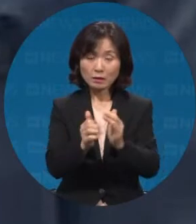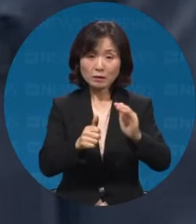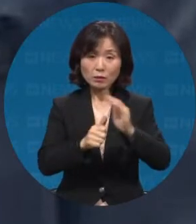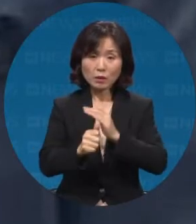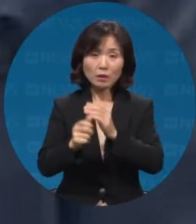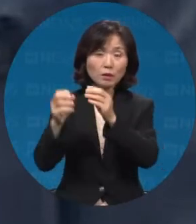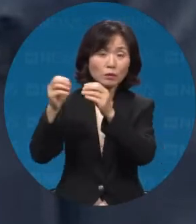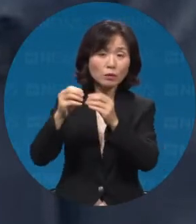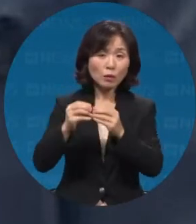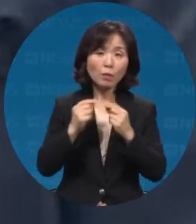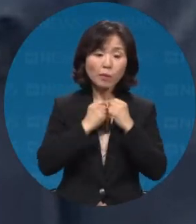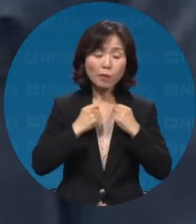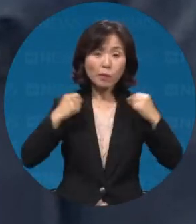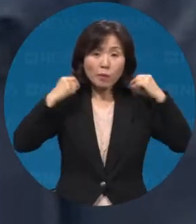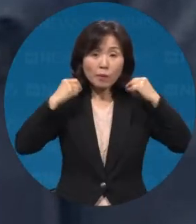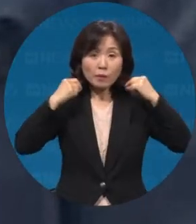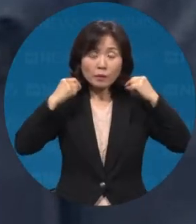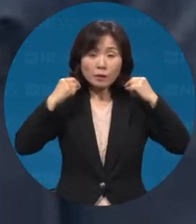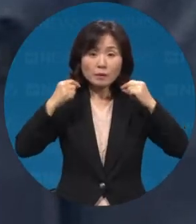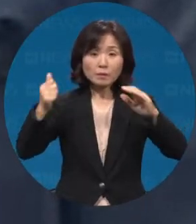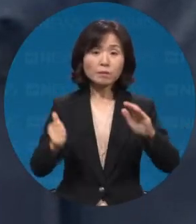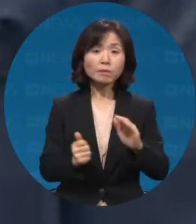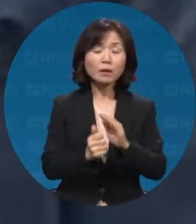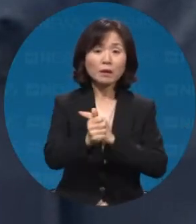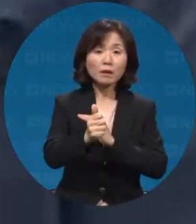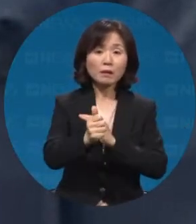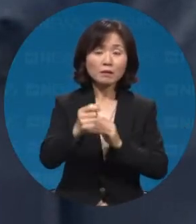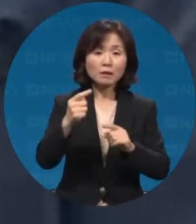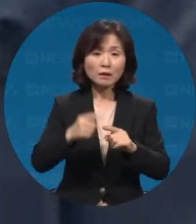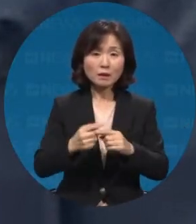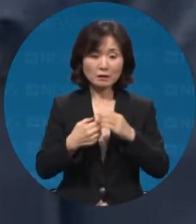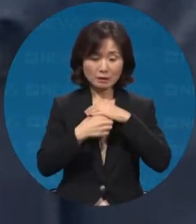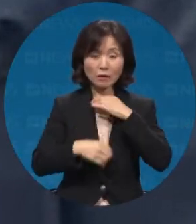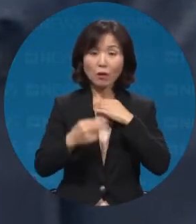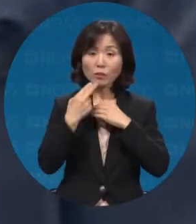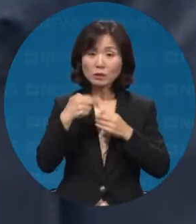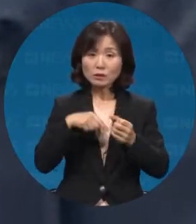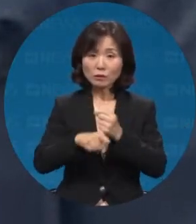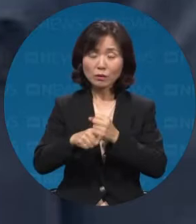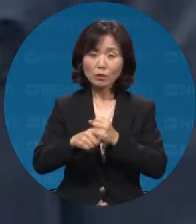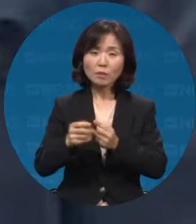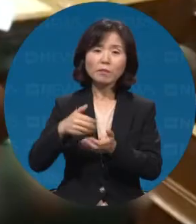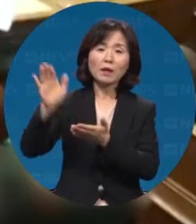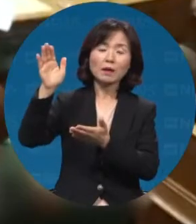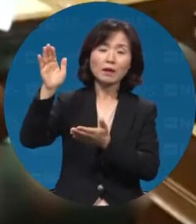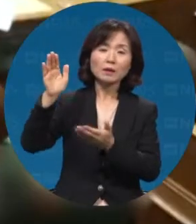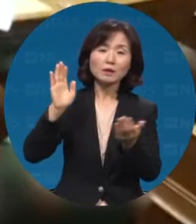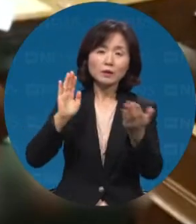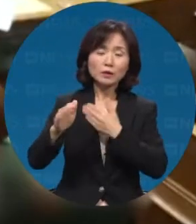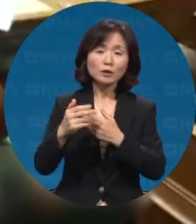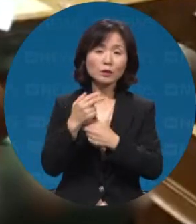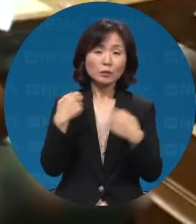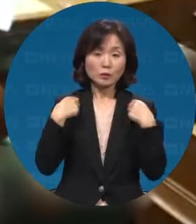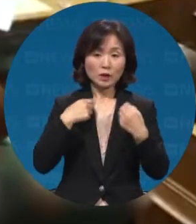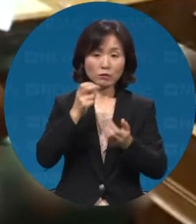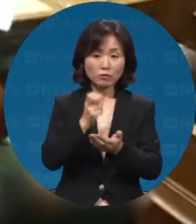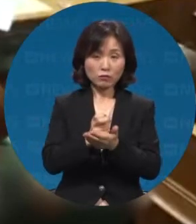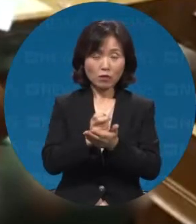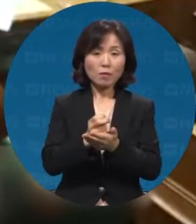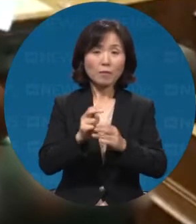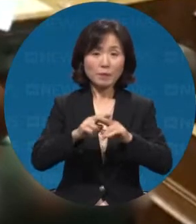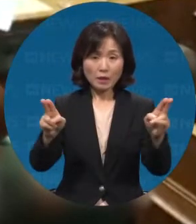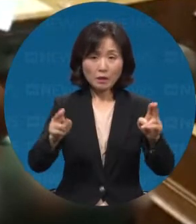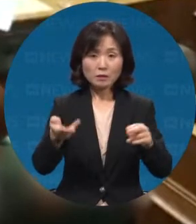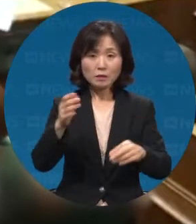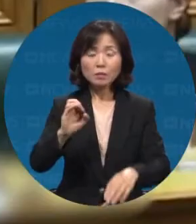참여했다가 넥타이를 착용하지 않았다는 이유로 퇴장을 당했는데요. 이후 복장 규정은 폐지됐지만